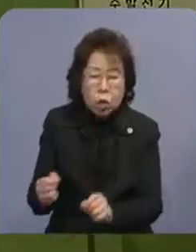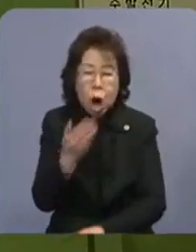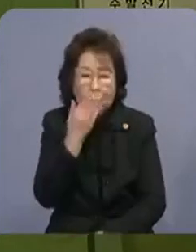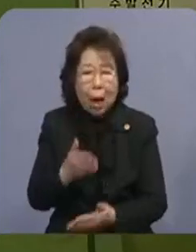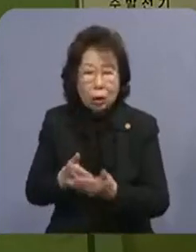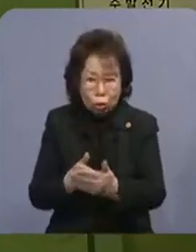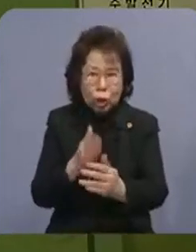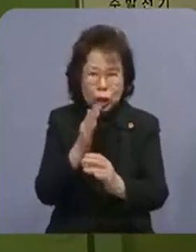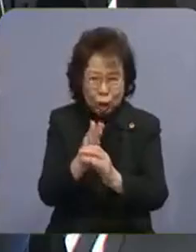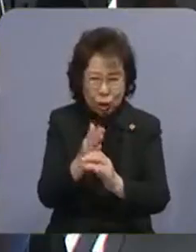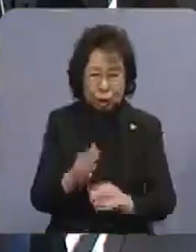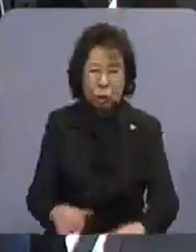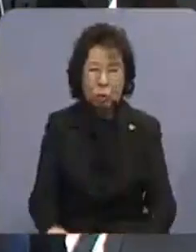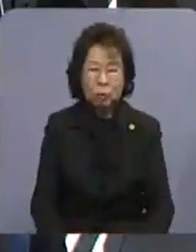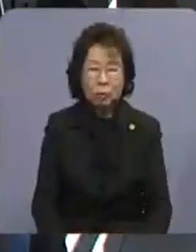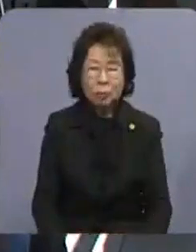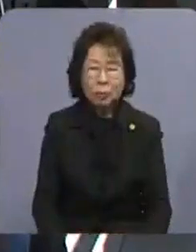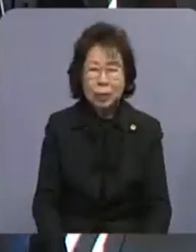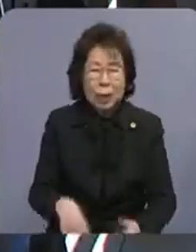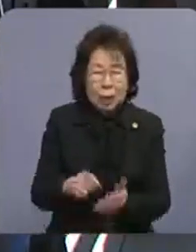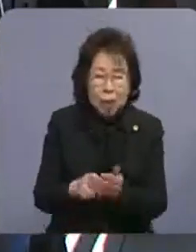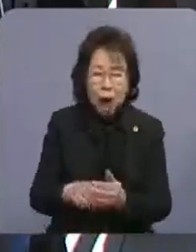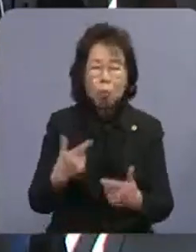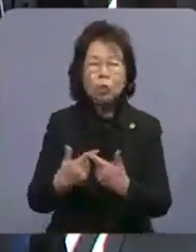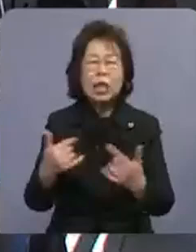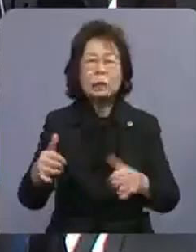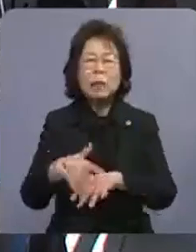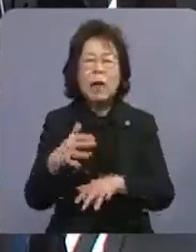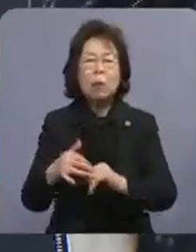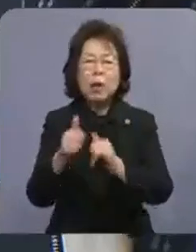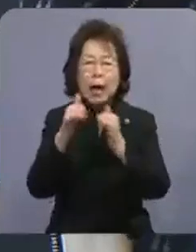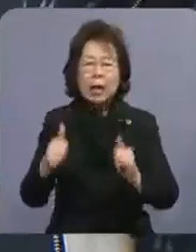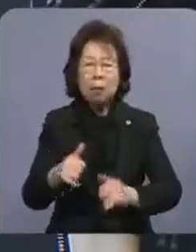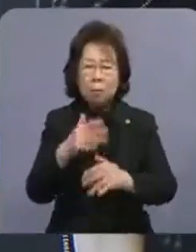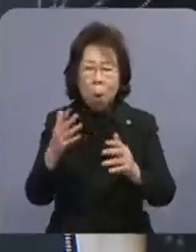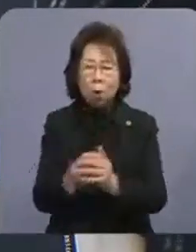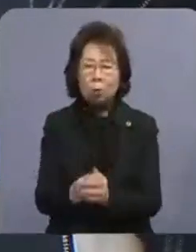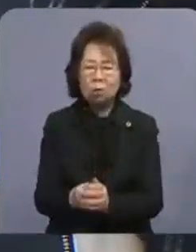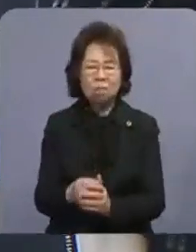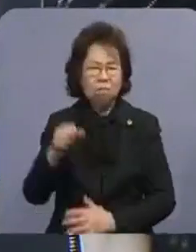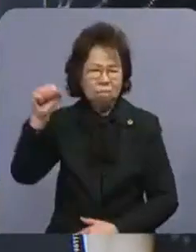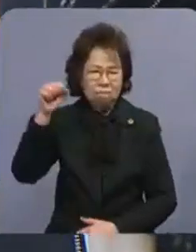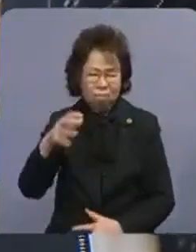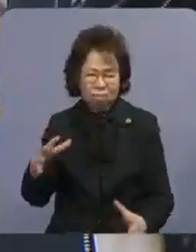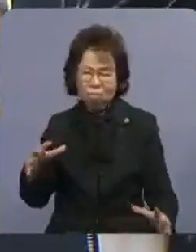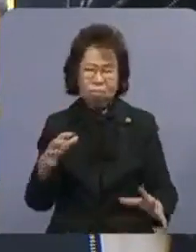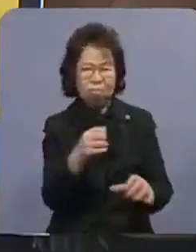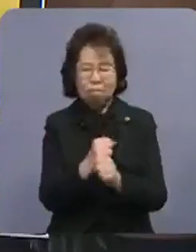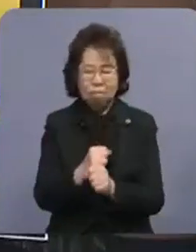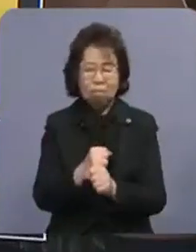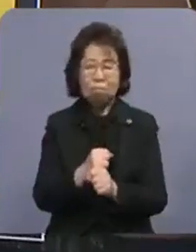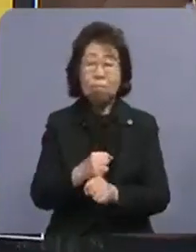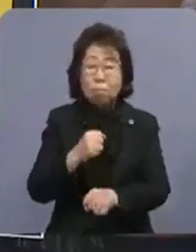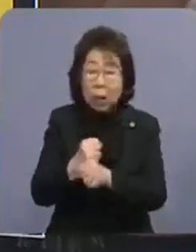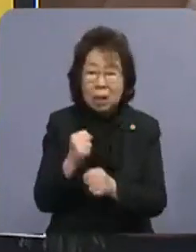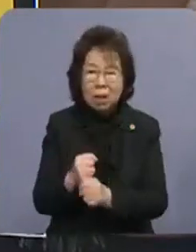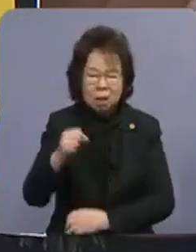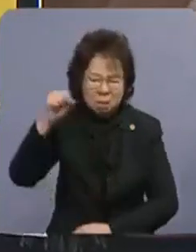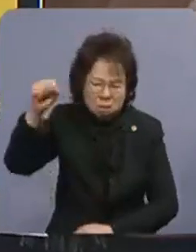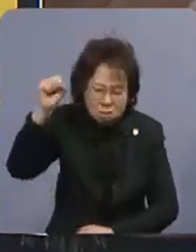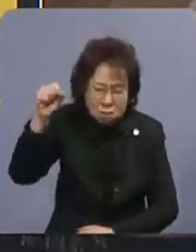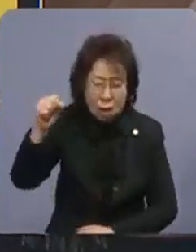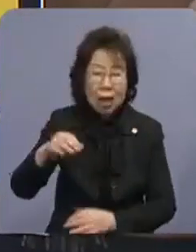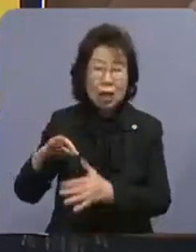추진하려 하고 있는 상황 급기야 부산 시민사회 단체가 범심인 운동본부를 발족해 대대적인